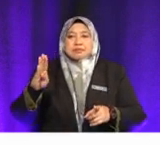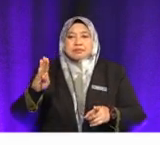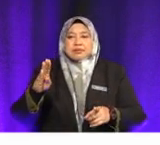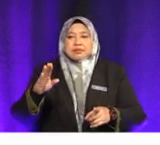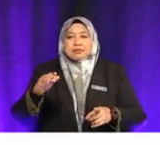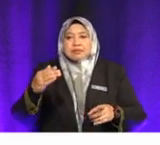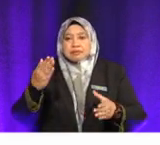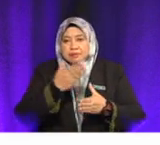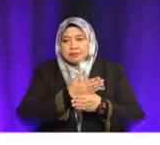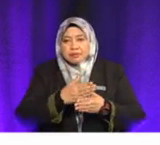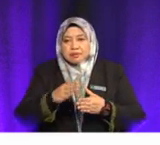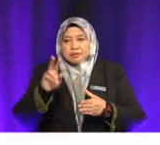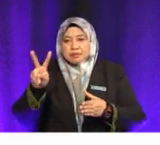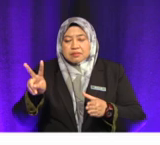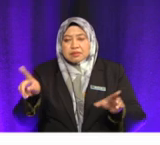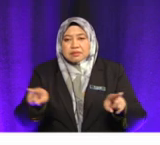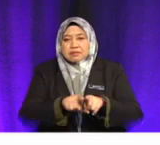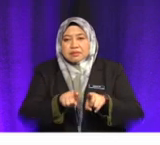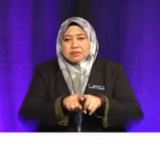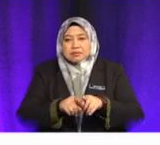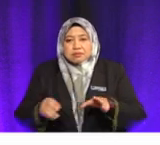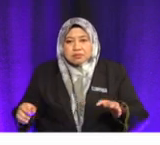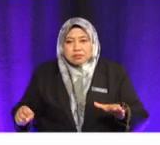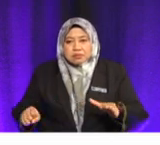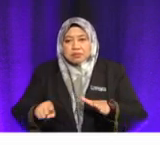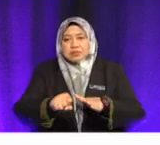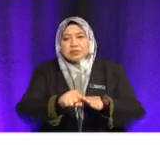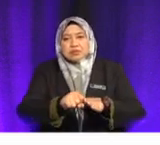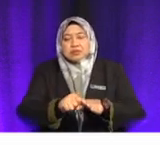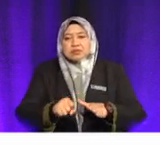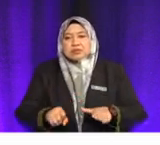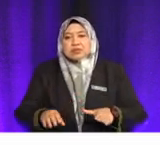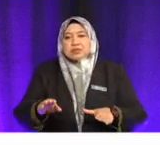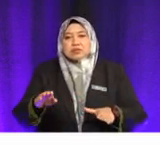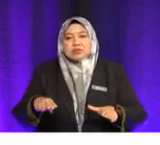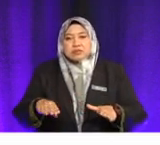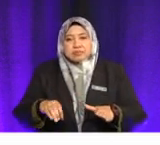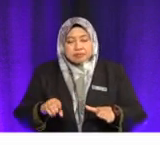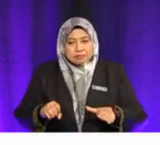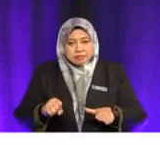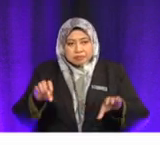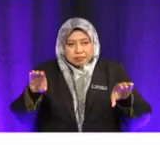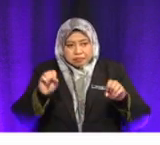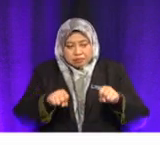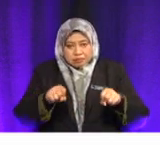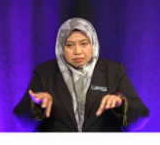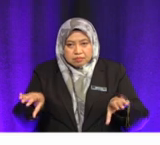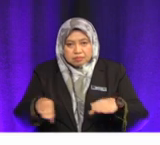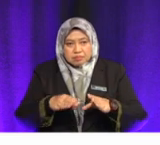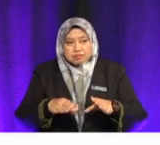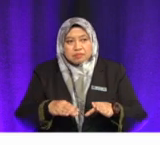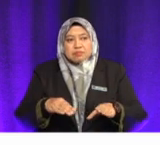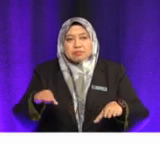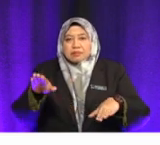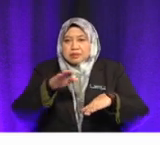pembagi dua sama sudut ke sini kan tapi dia bersenjang pada Ebi boleh aja kita boleh buat namanya dia menyentuh titik